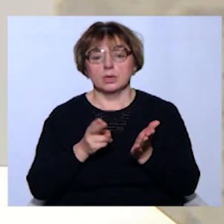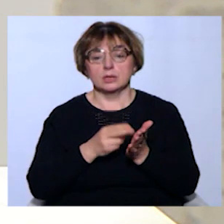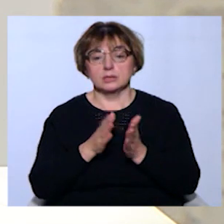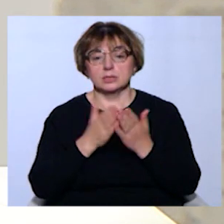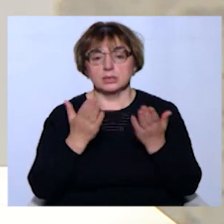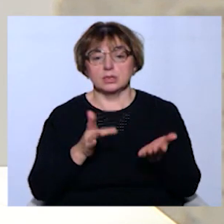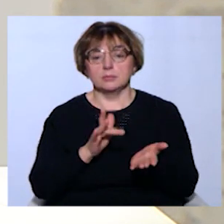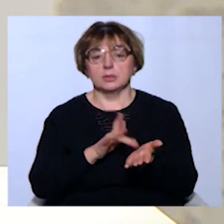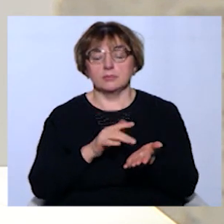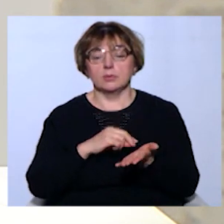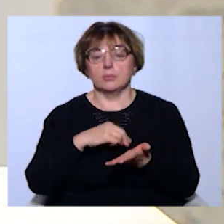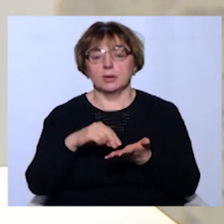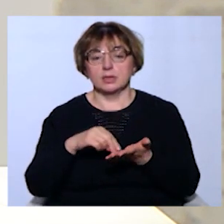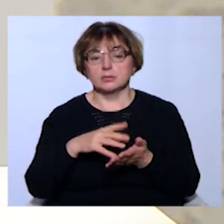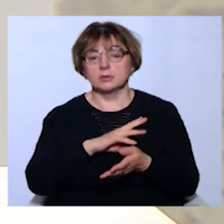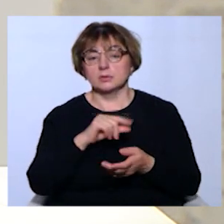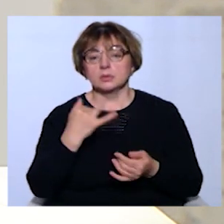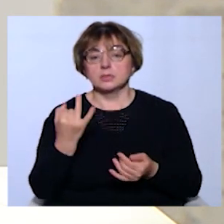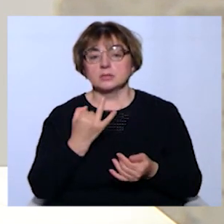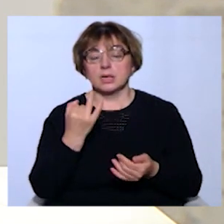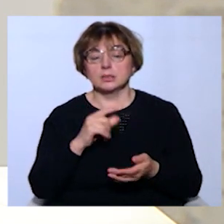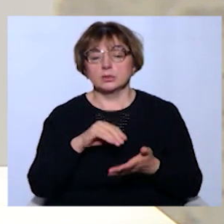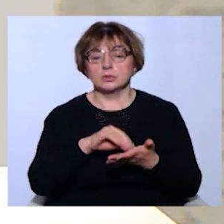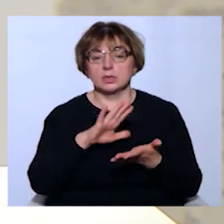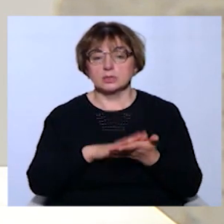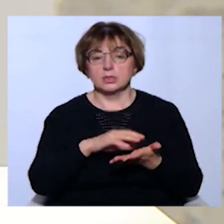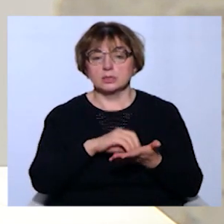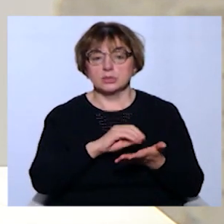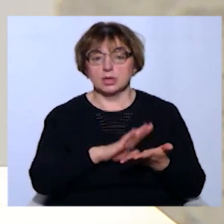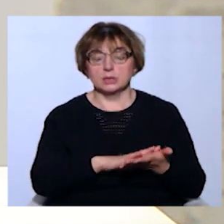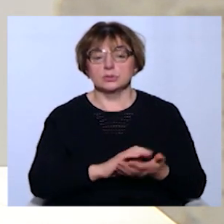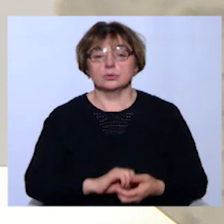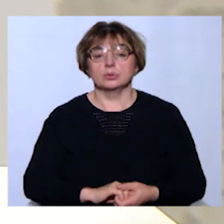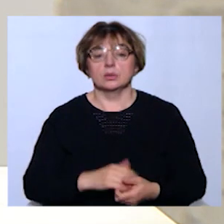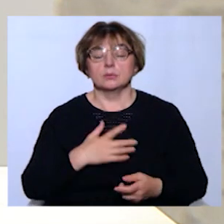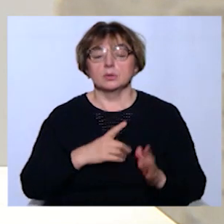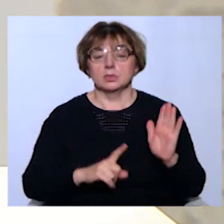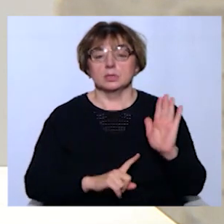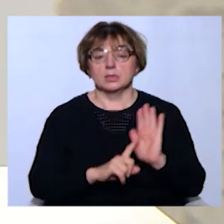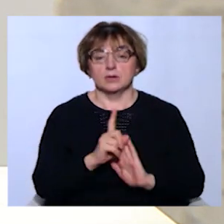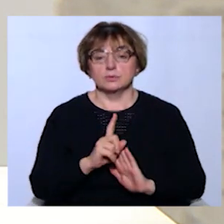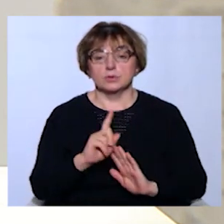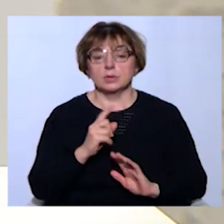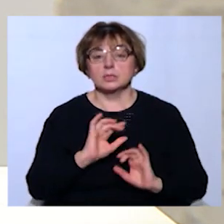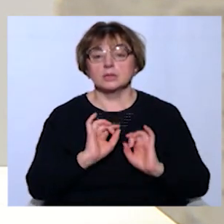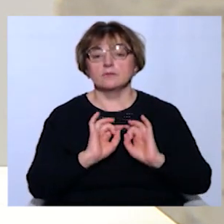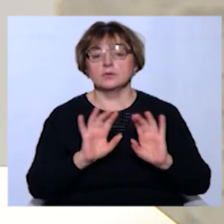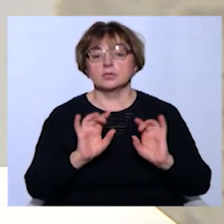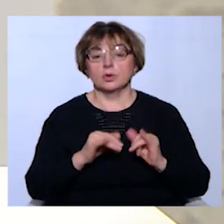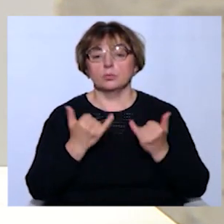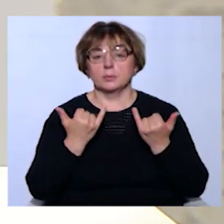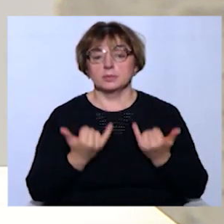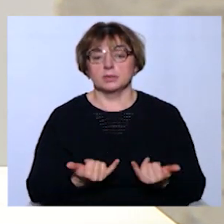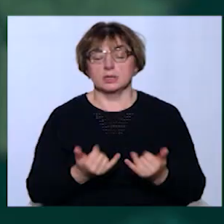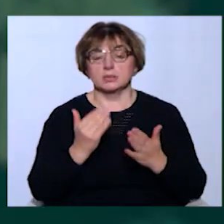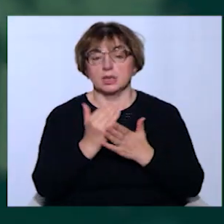რვეულები, კალმები და თქვენთვის საინტერესო საკითხები ჩაინიშნოთ. მოდით დავიწყოთ იქედან, რაზე ვისაუბრებ დღეს